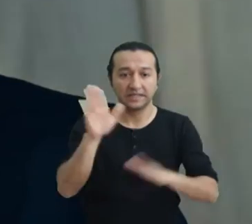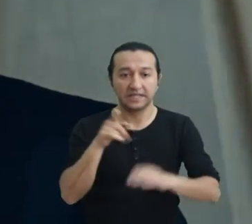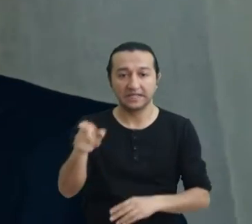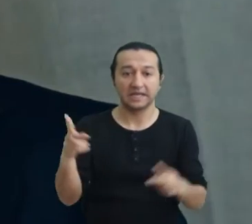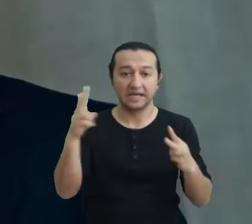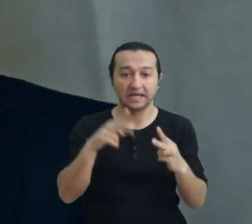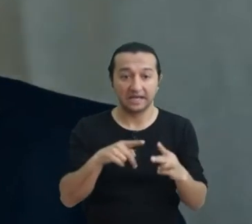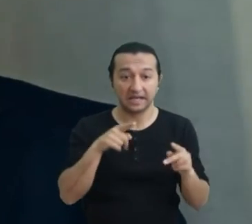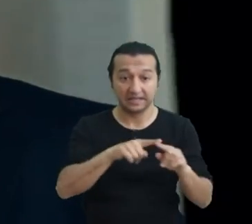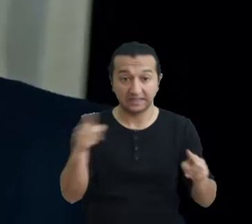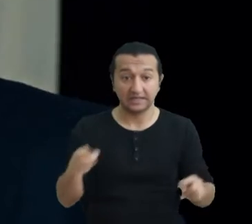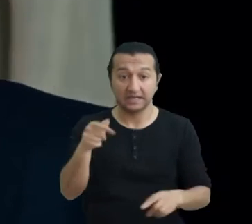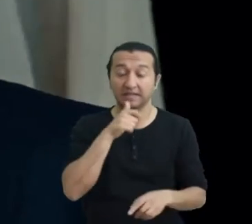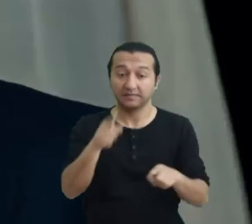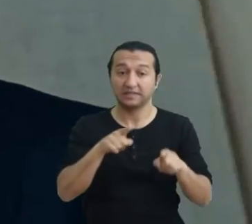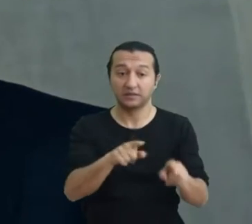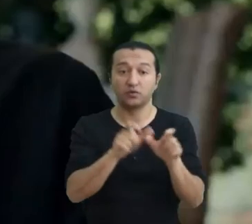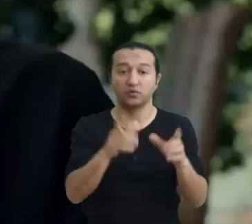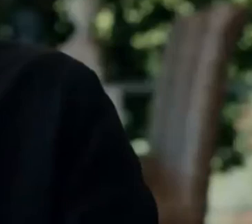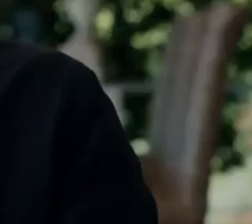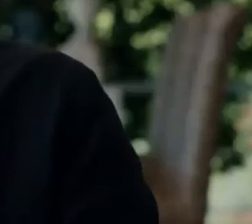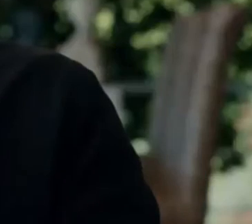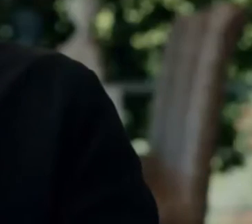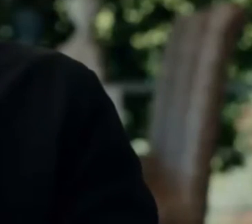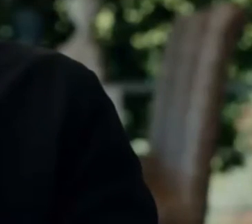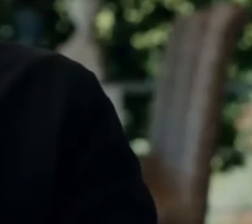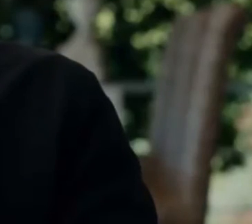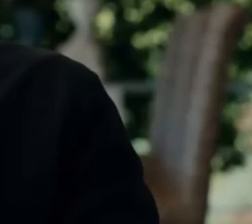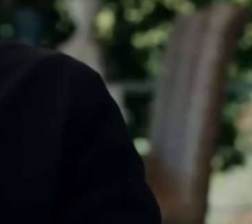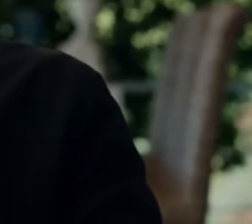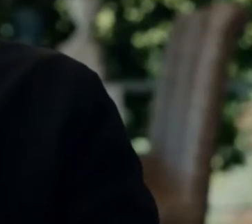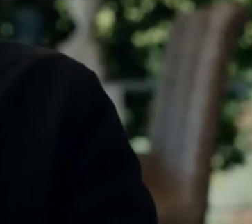İhaleye kadar adamımızı sen koruyacaksın.